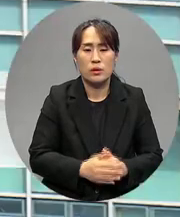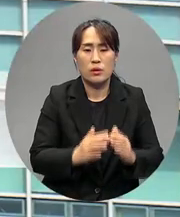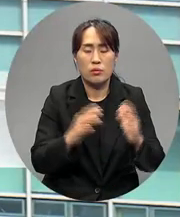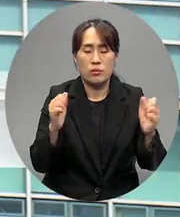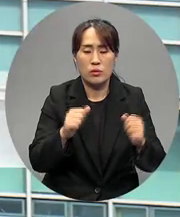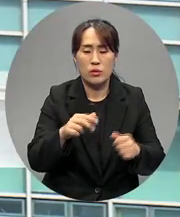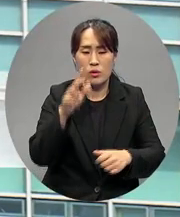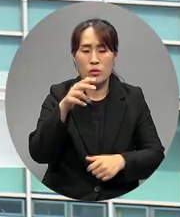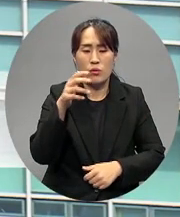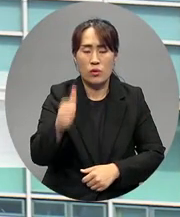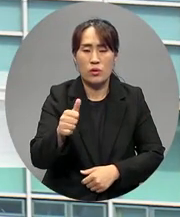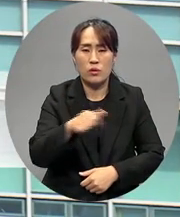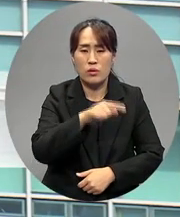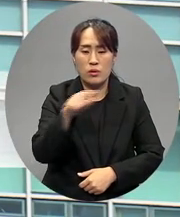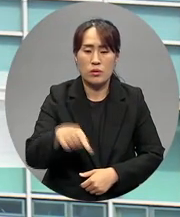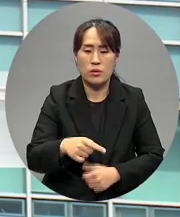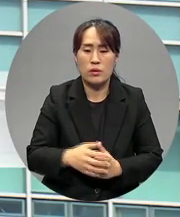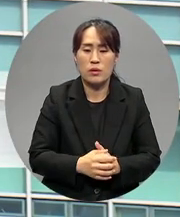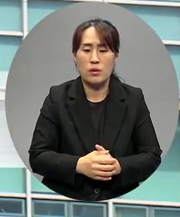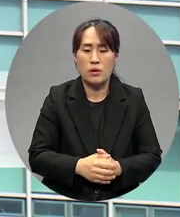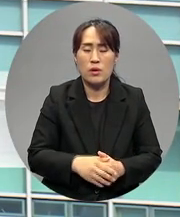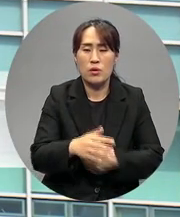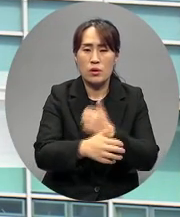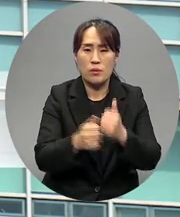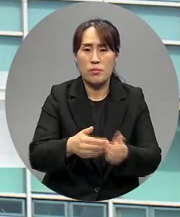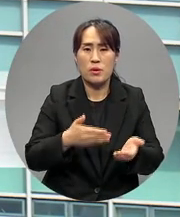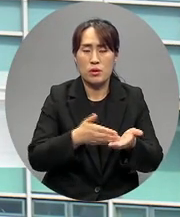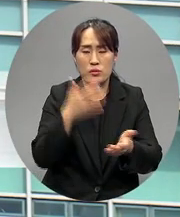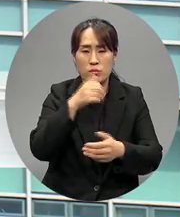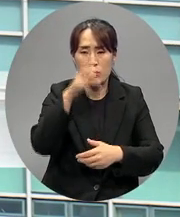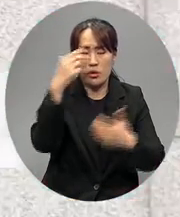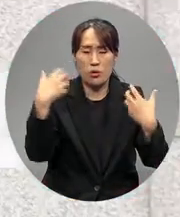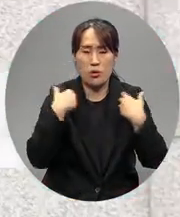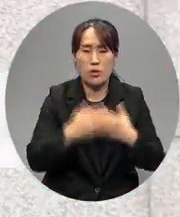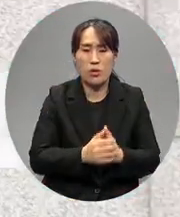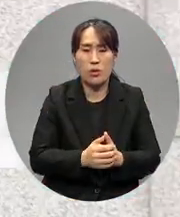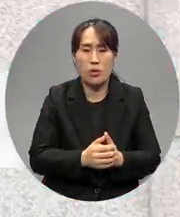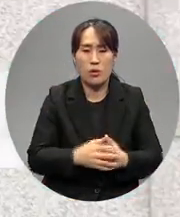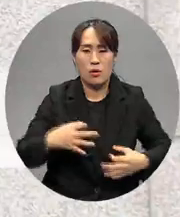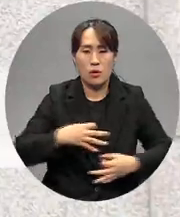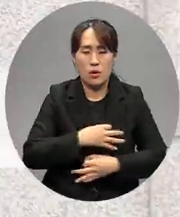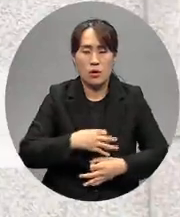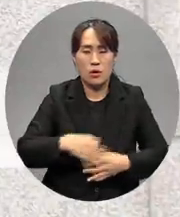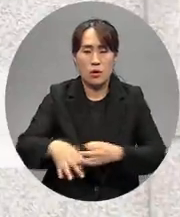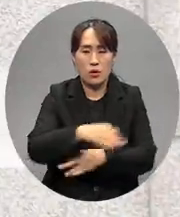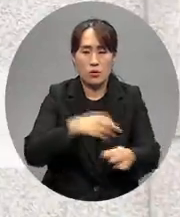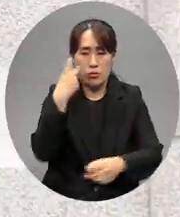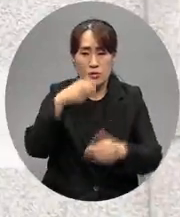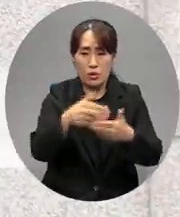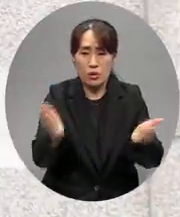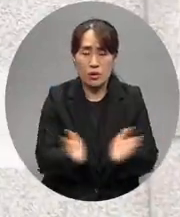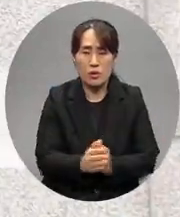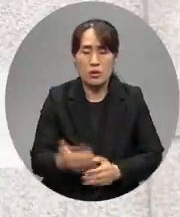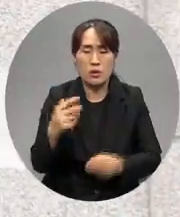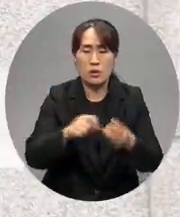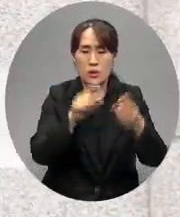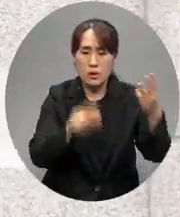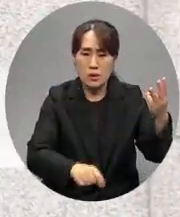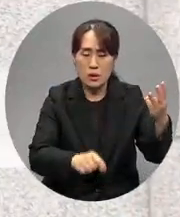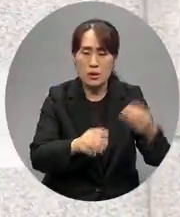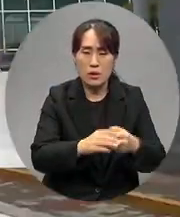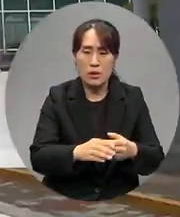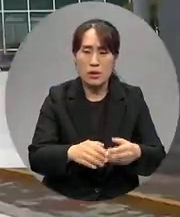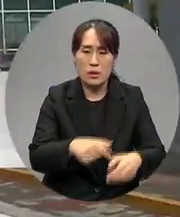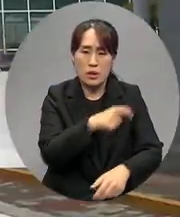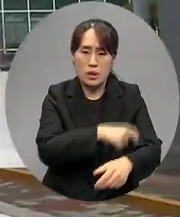직장협의회 위원장이 검찰에 넘겨졌습니다. 충북경찰청 반부패 경제범죄수사대는 지난 3월 임원